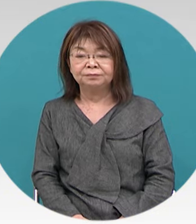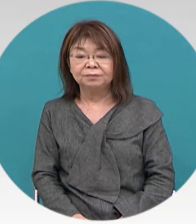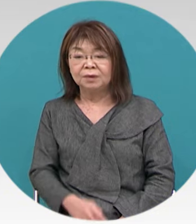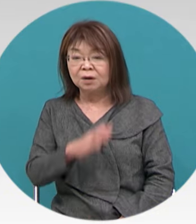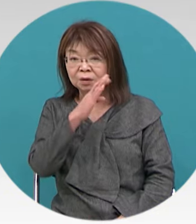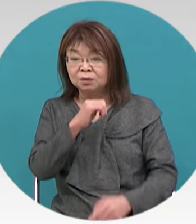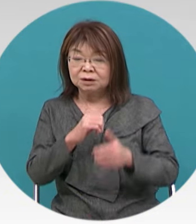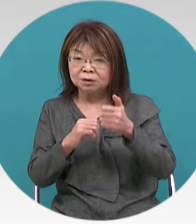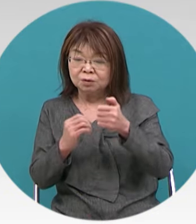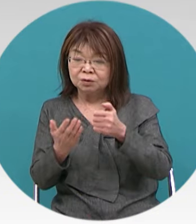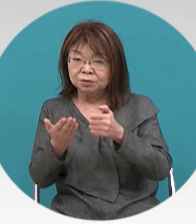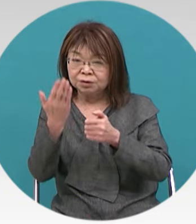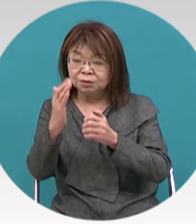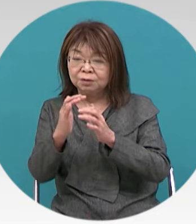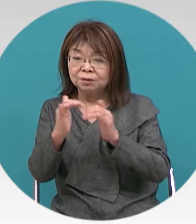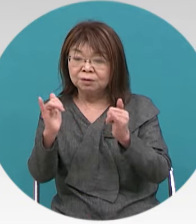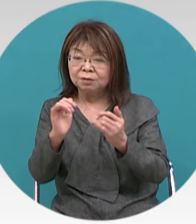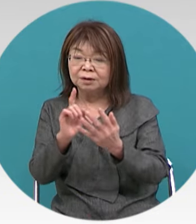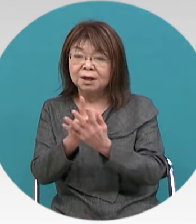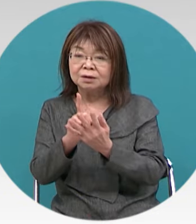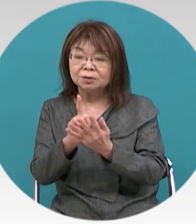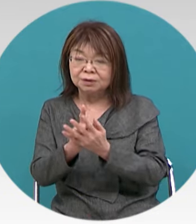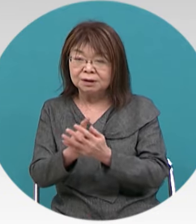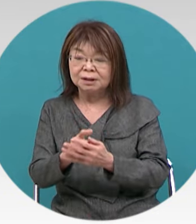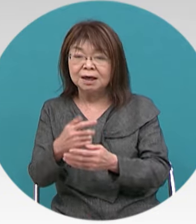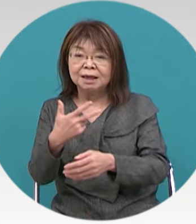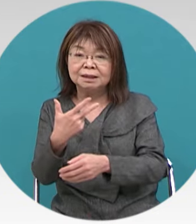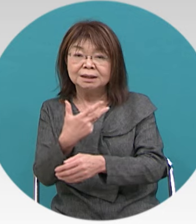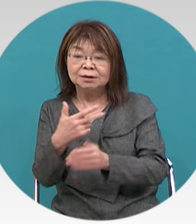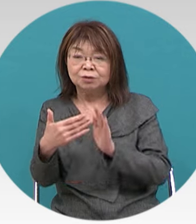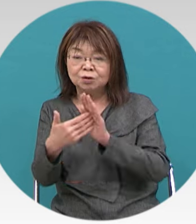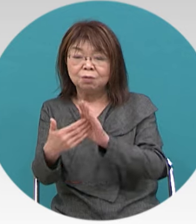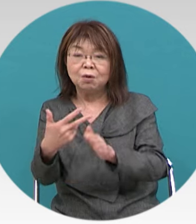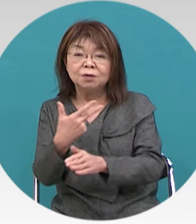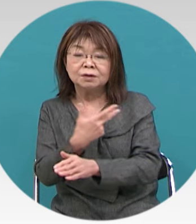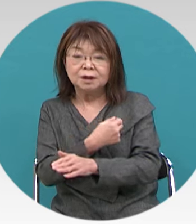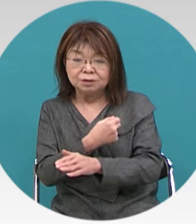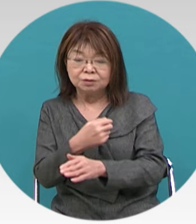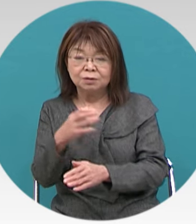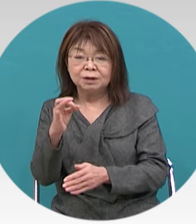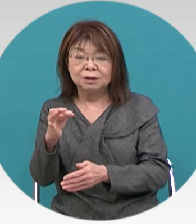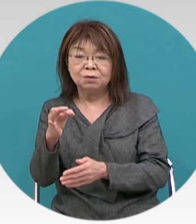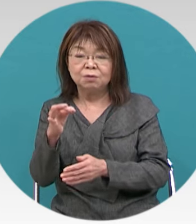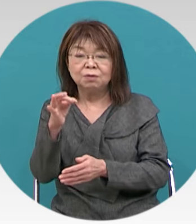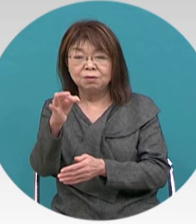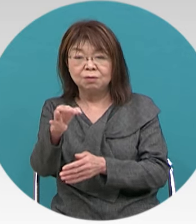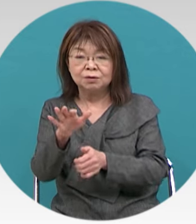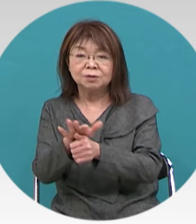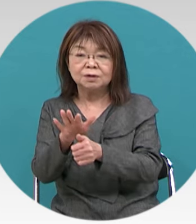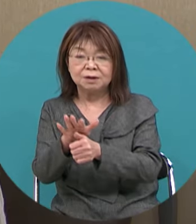50歳以上の人を対象に接種費用の一部を助成します。